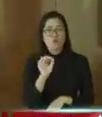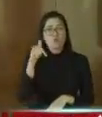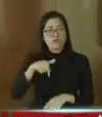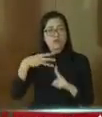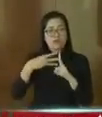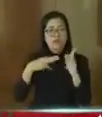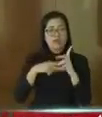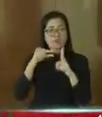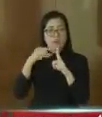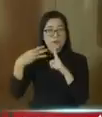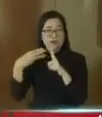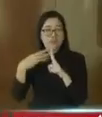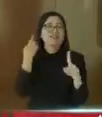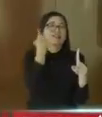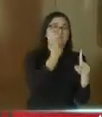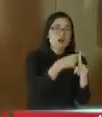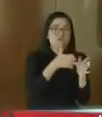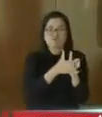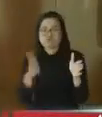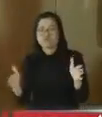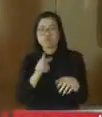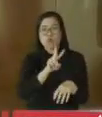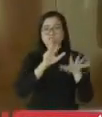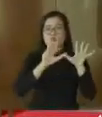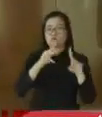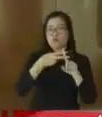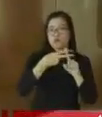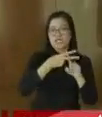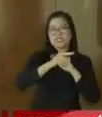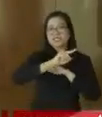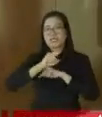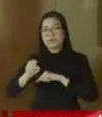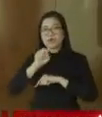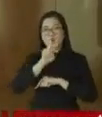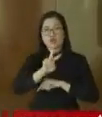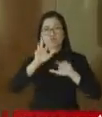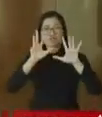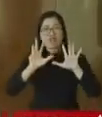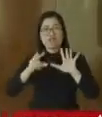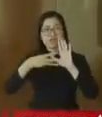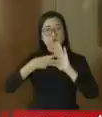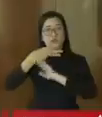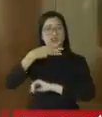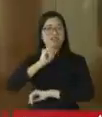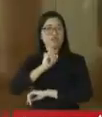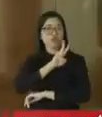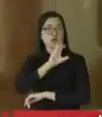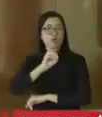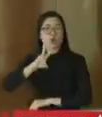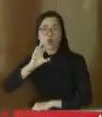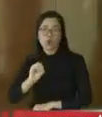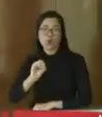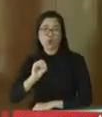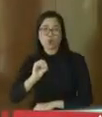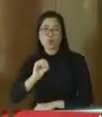sampai dari tanggal 29 Februari sampai tanggal 29 Mei 2020. Jadi diperpanjang